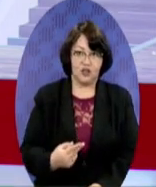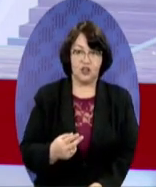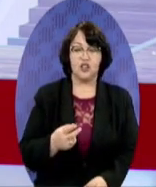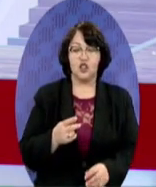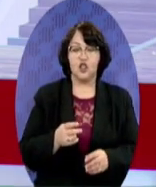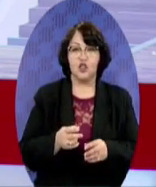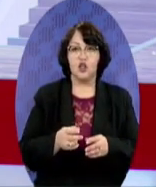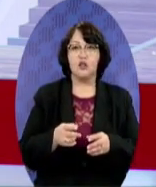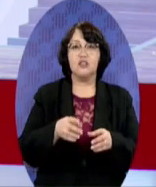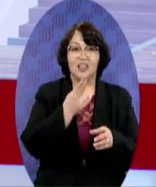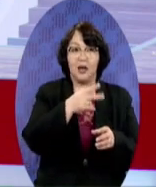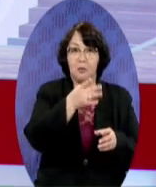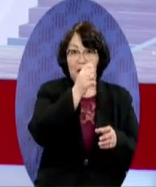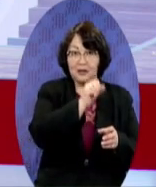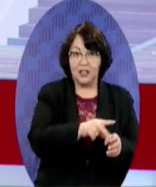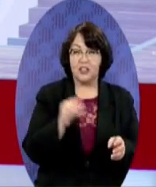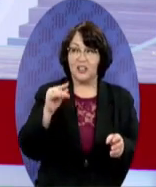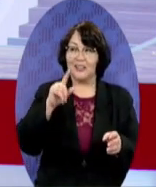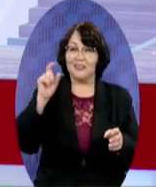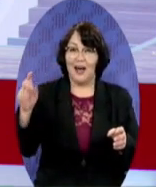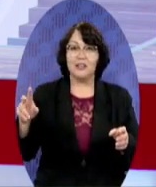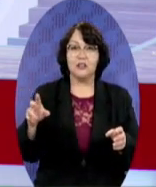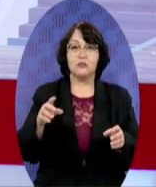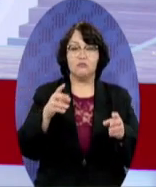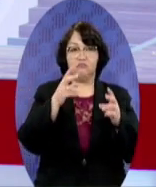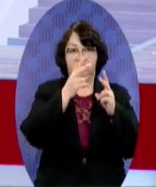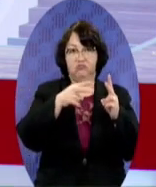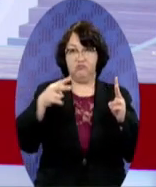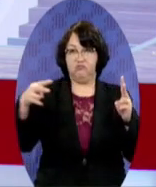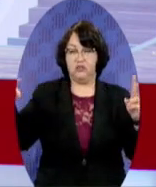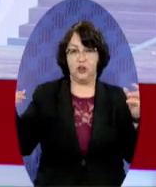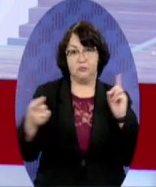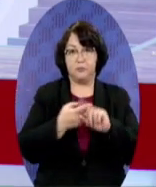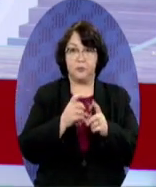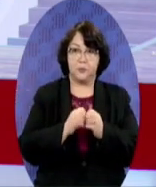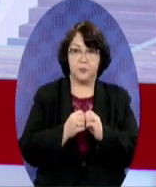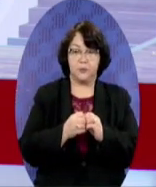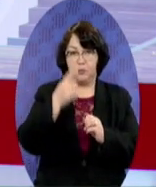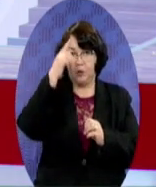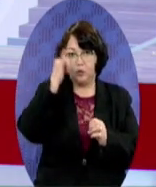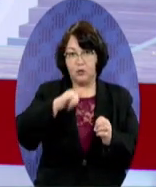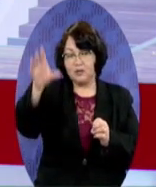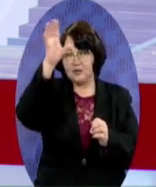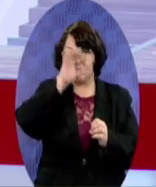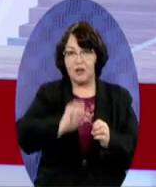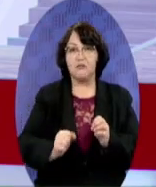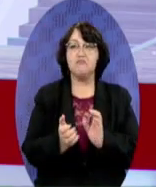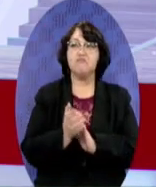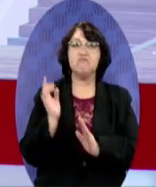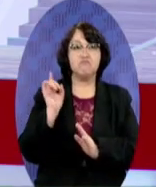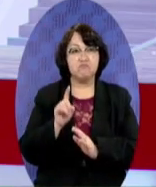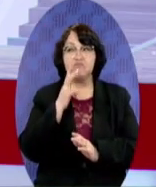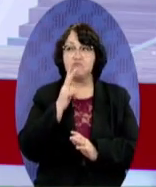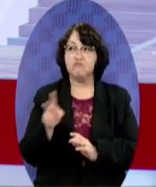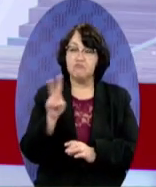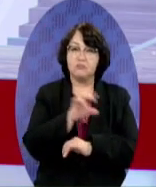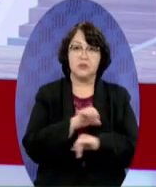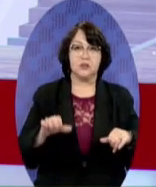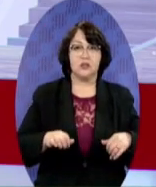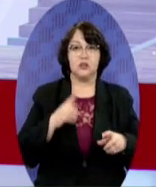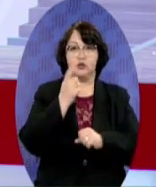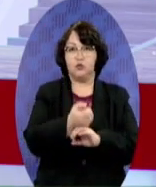сумыг холбосон цахилгаан дамжуулах агарын шугамыг барьлаа. Энэ бүтээн байгуулалтын хүлээн авах ёслолд Монгол улсын ерөнхий сайд оролцсон байна. Тус сумын иргэд